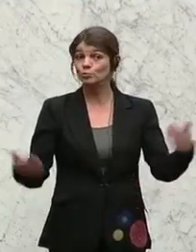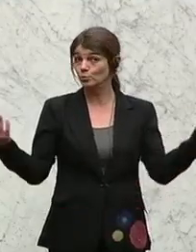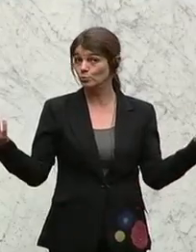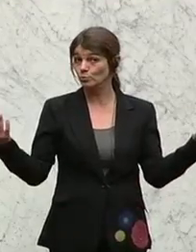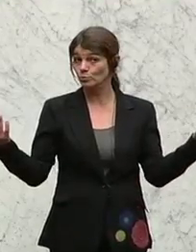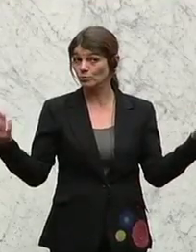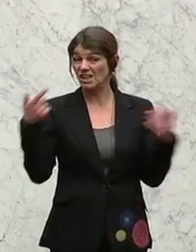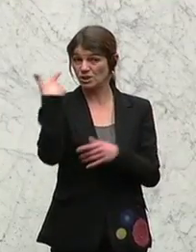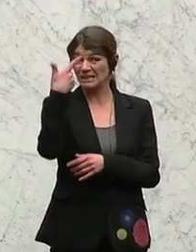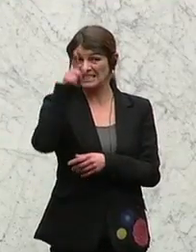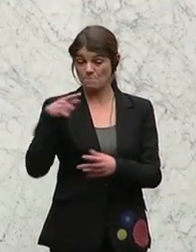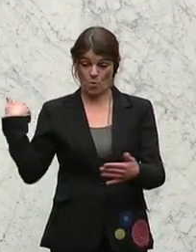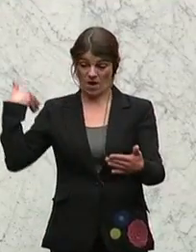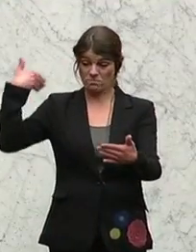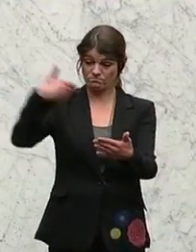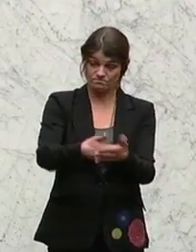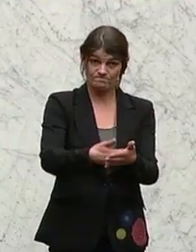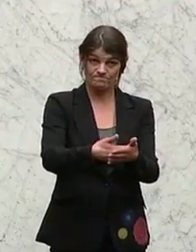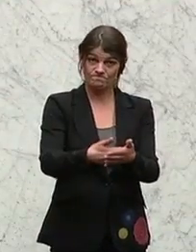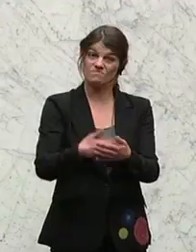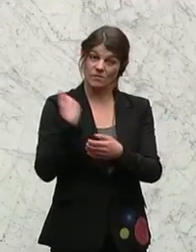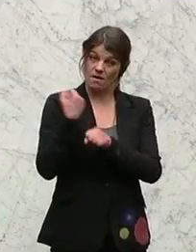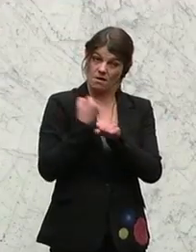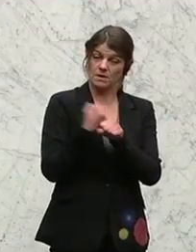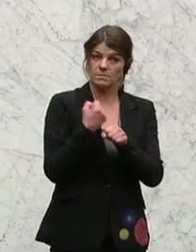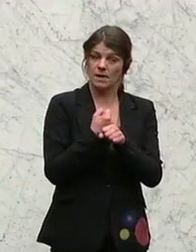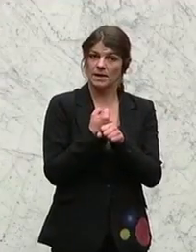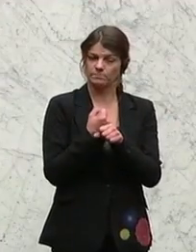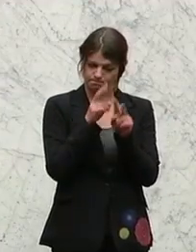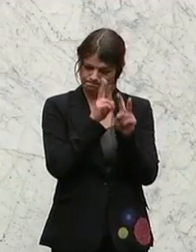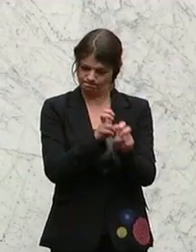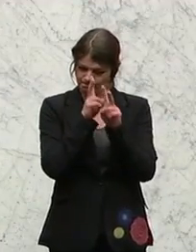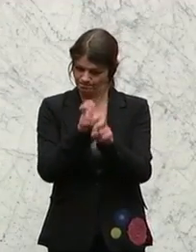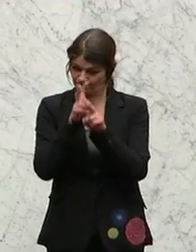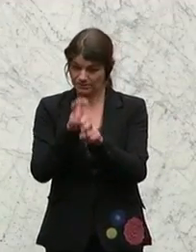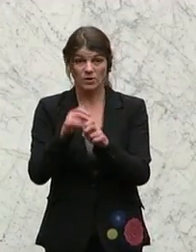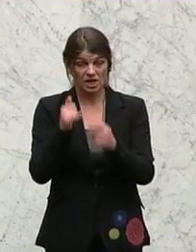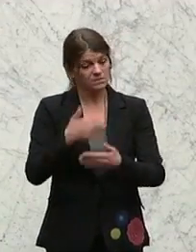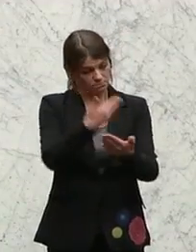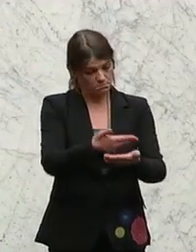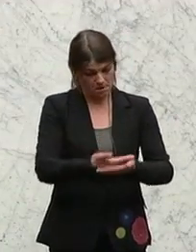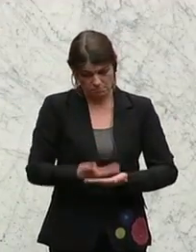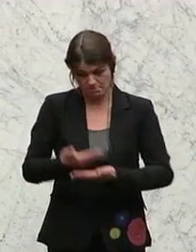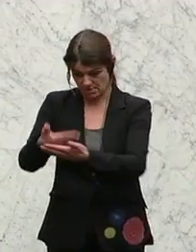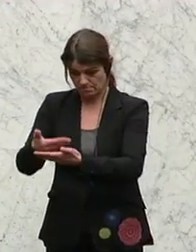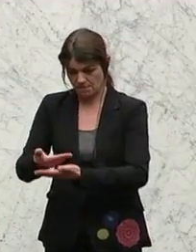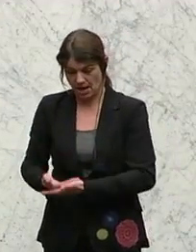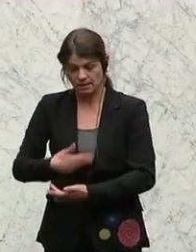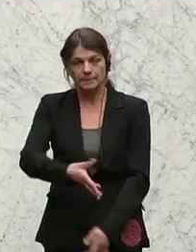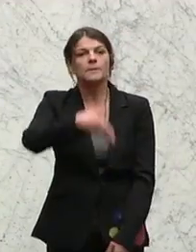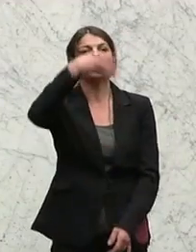Nach 20 Monaten Arbeit und den Fakten, die wir am Tisch haben und die Lehren gezogen